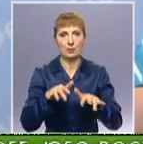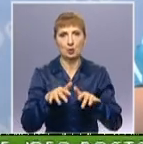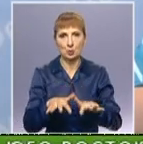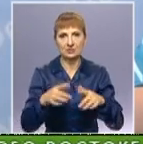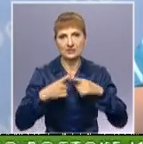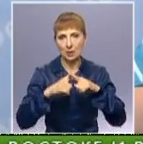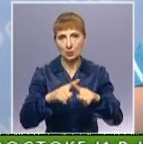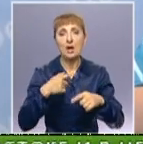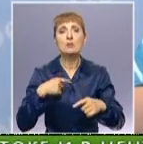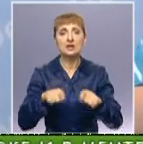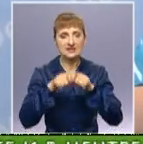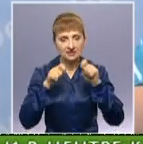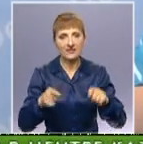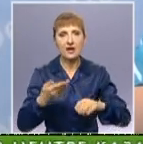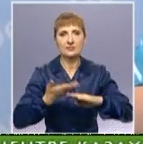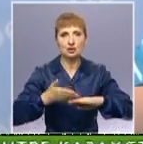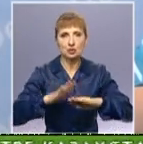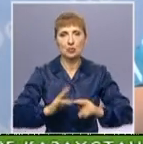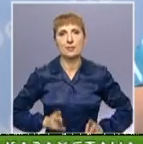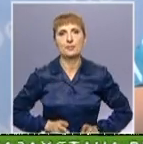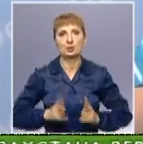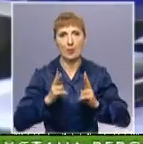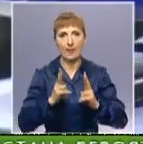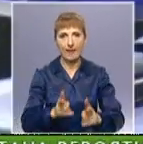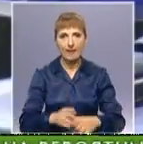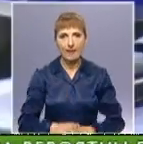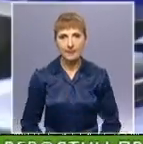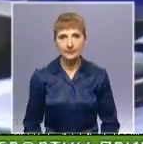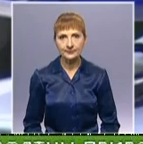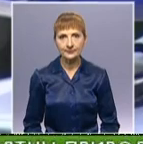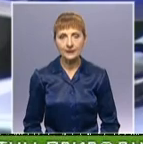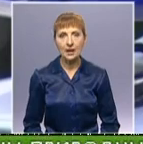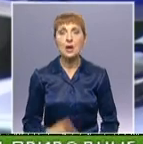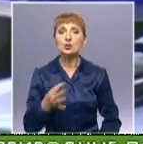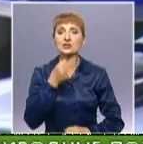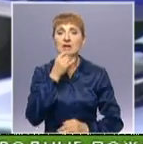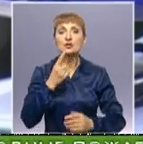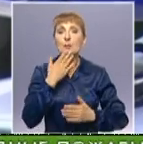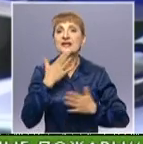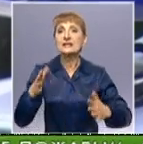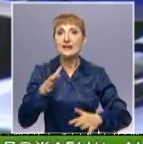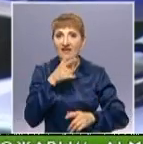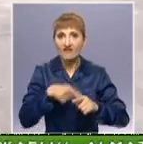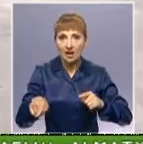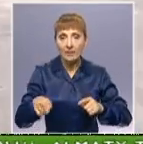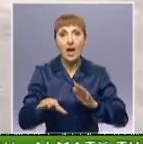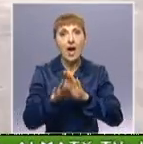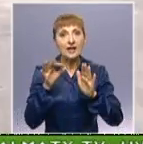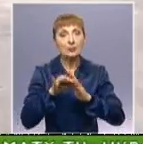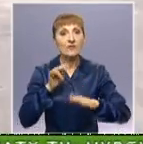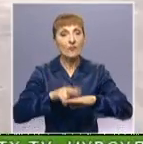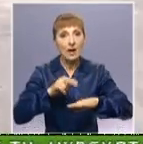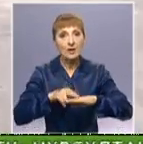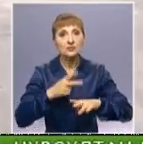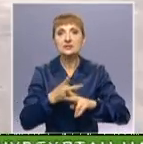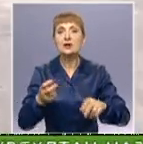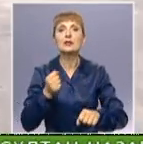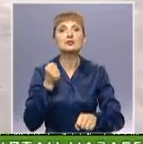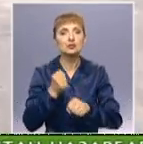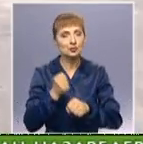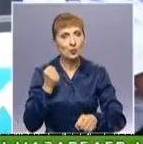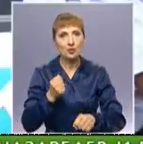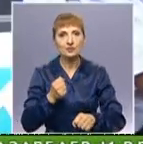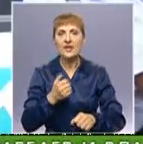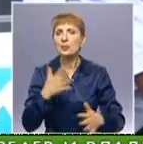мы раскрываем тяжкие, особо тяжкие преступления. Стоит отметить, в последнее время отбор в правоохранительные органы стал намного